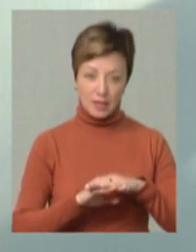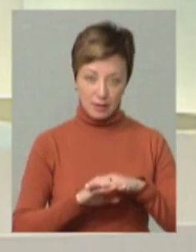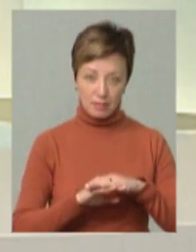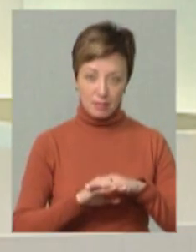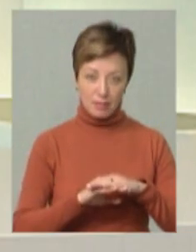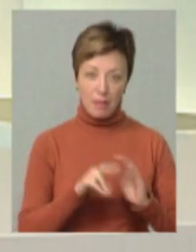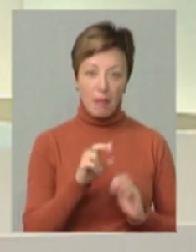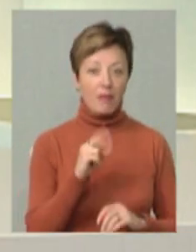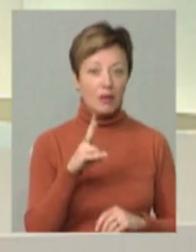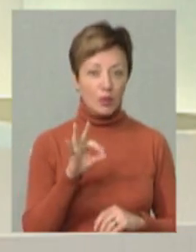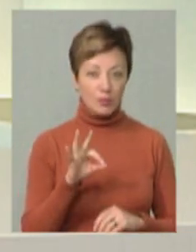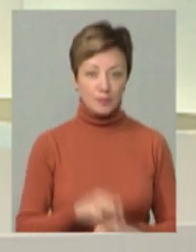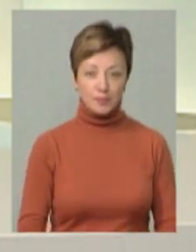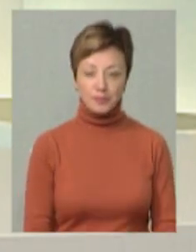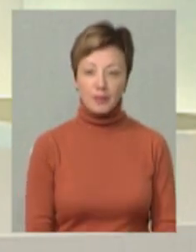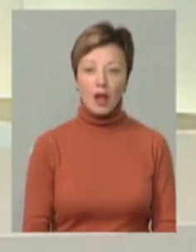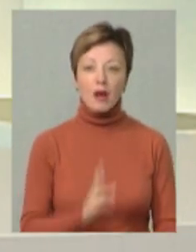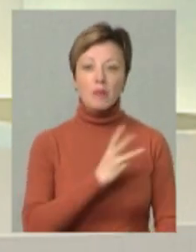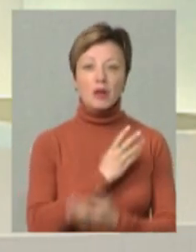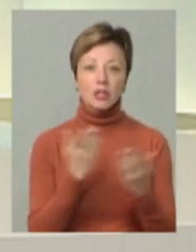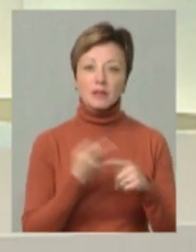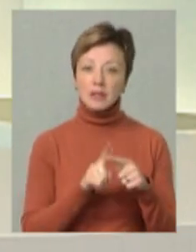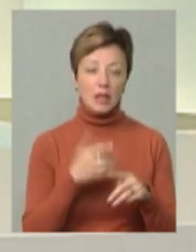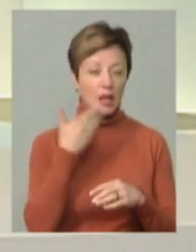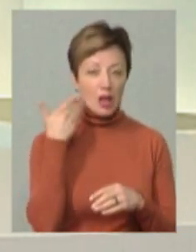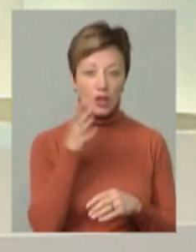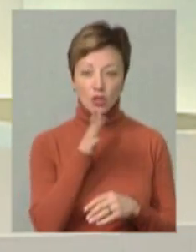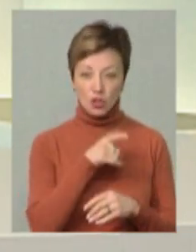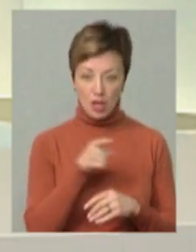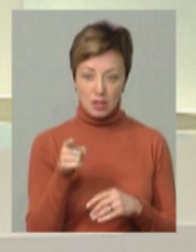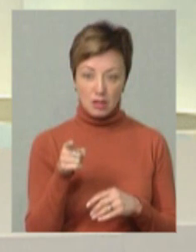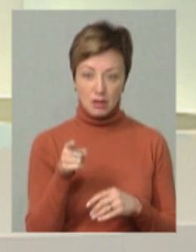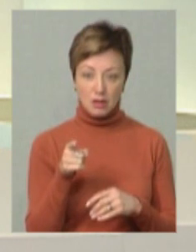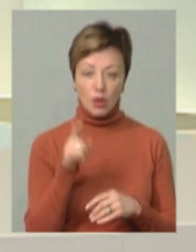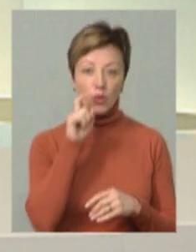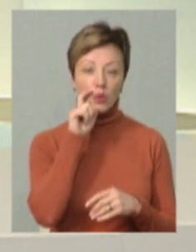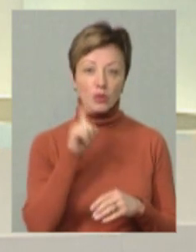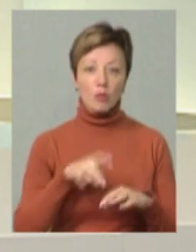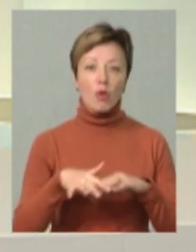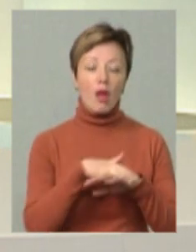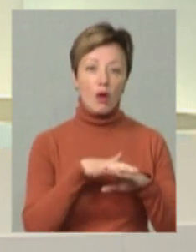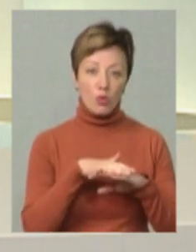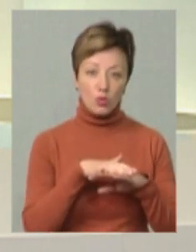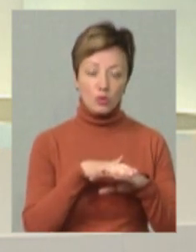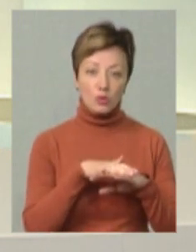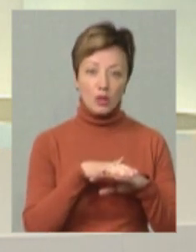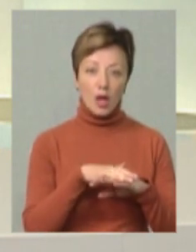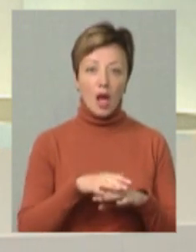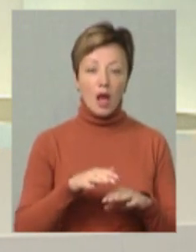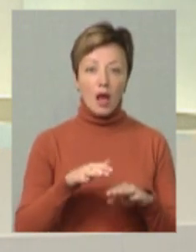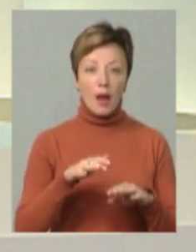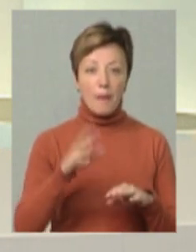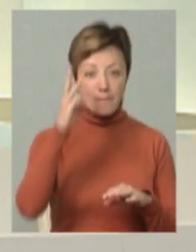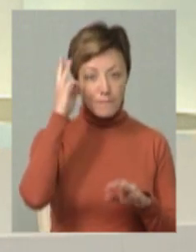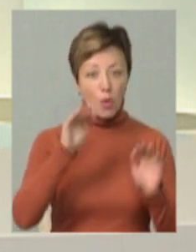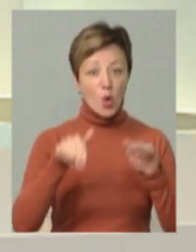Кам'янець-Подільським Павлом. Я бажаю в цей нелегкий час українському народу і